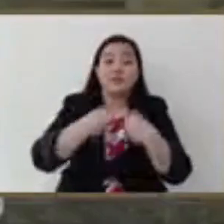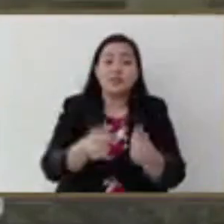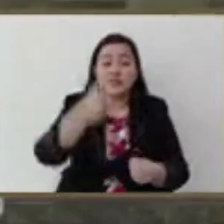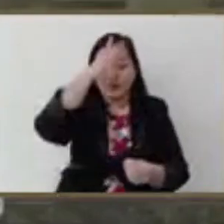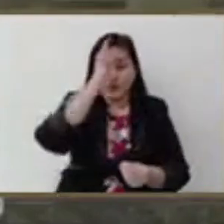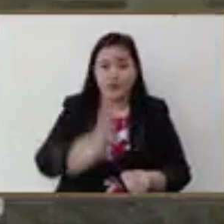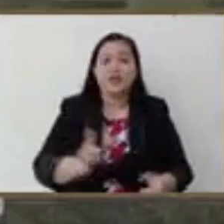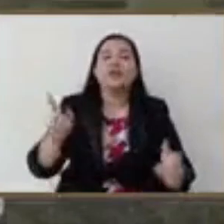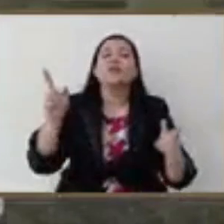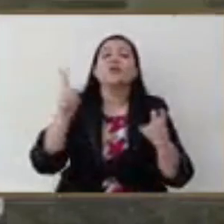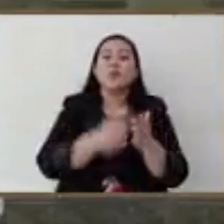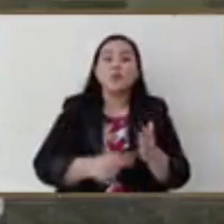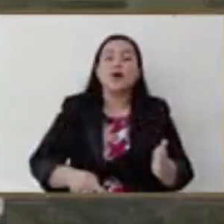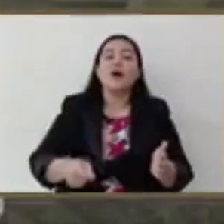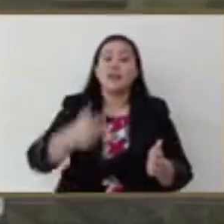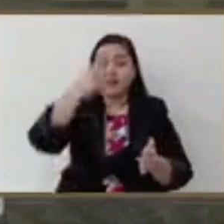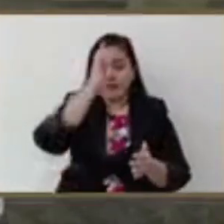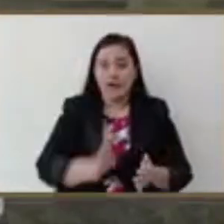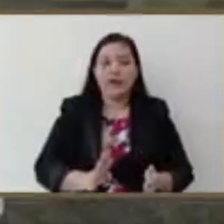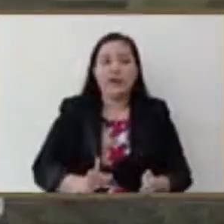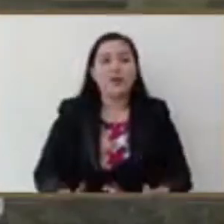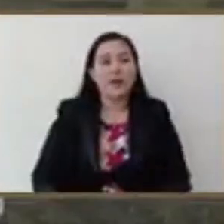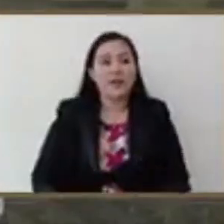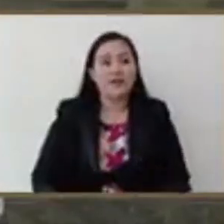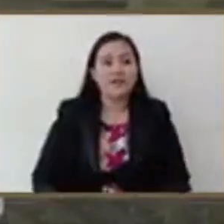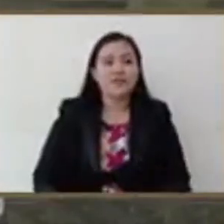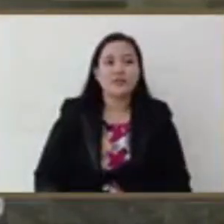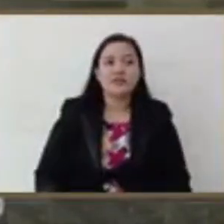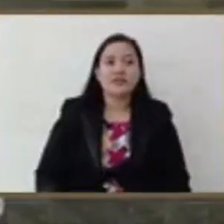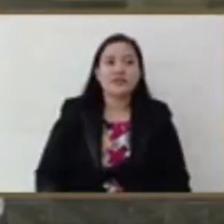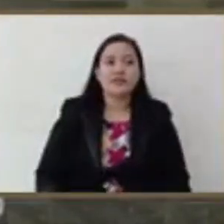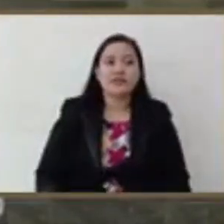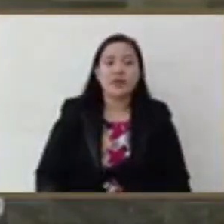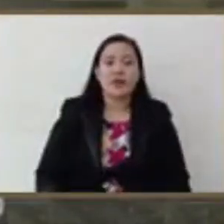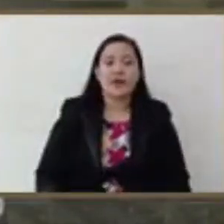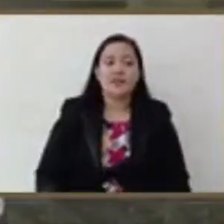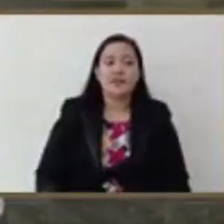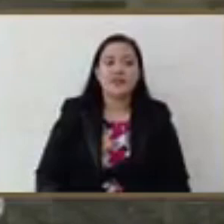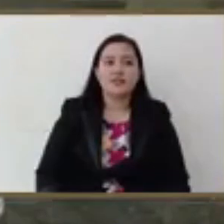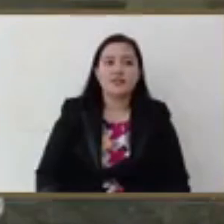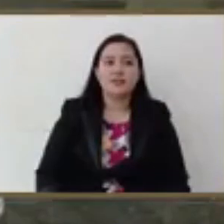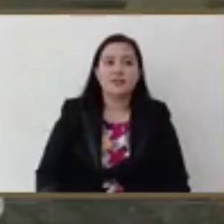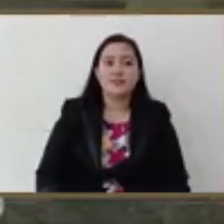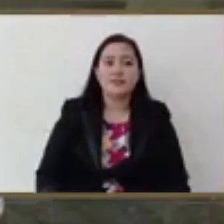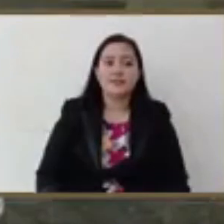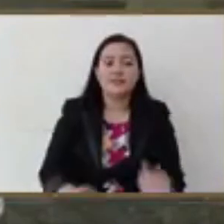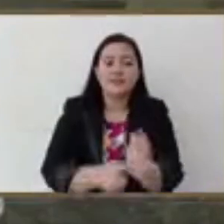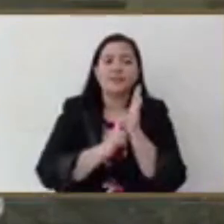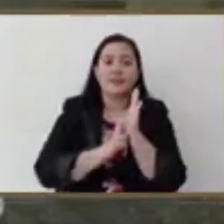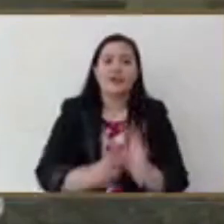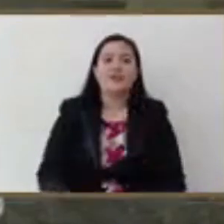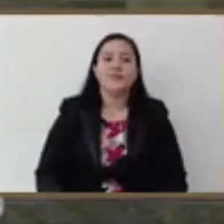Respect. Ibigay natin ang nararapat sa mata. Anumang position, wag na wag natin